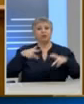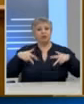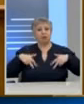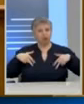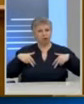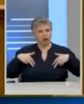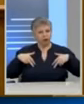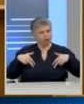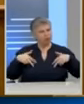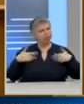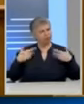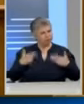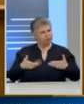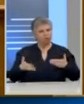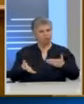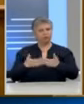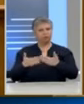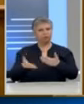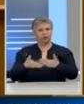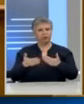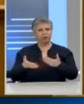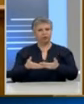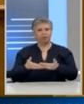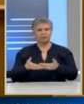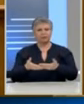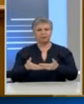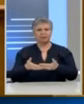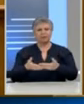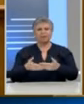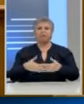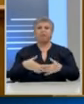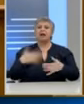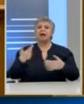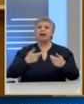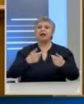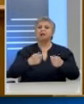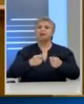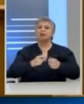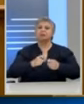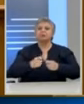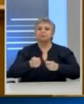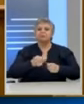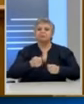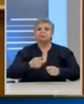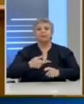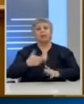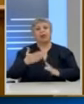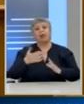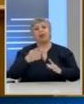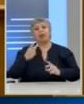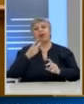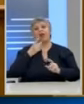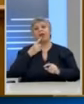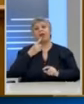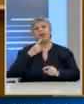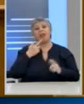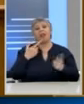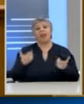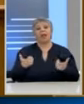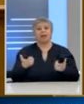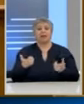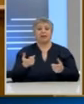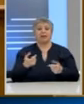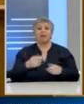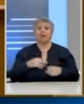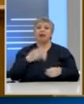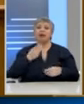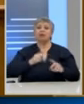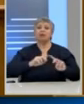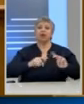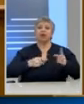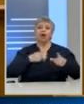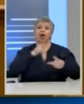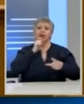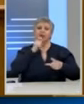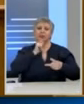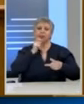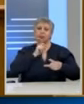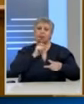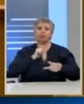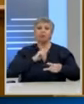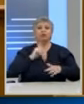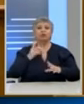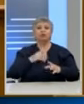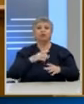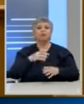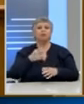Μέτρα ασπιρίνες, μέτρα ψίχουλα, μέτρα φερετζές, λένε οι κύριοι της αντιπολίτευσης.